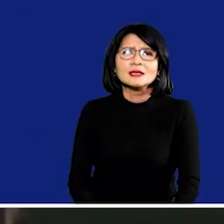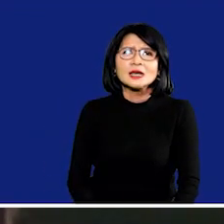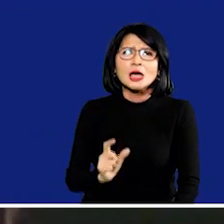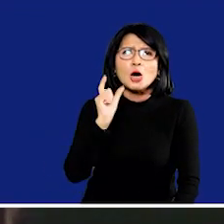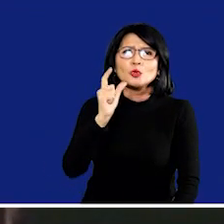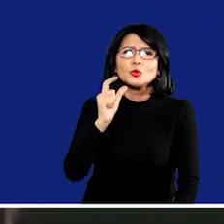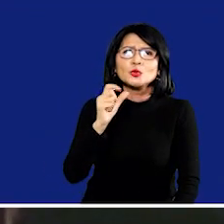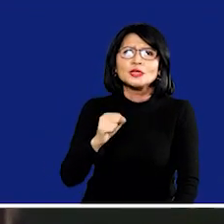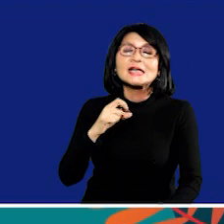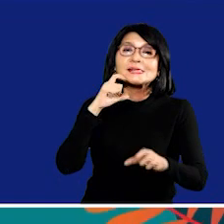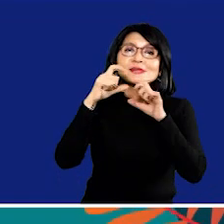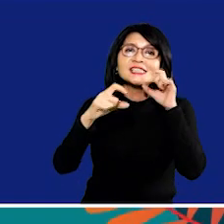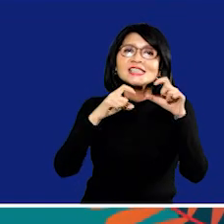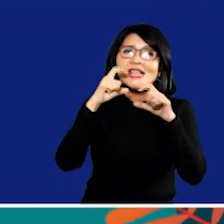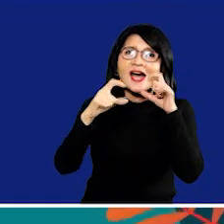mendongeng.